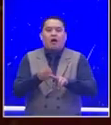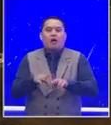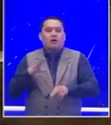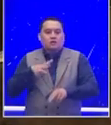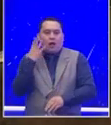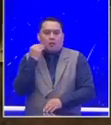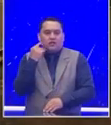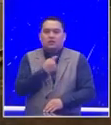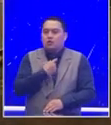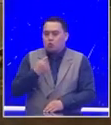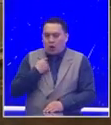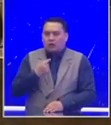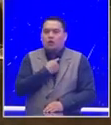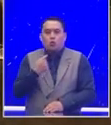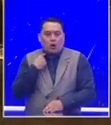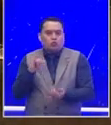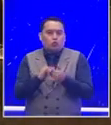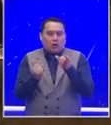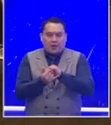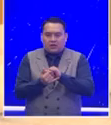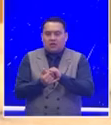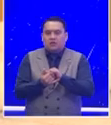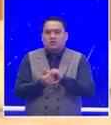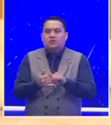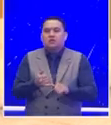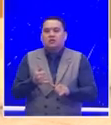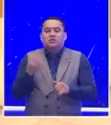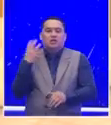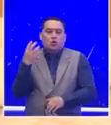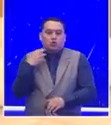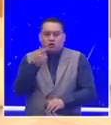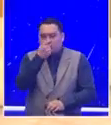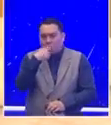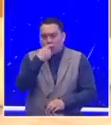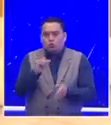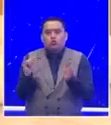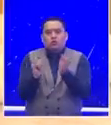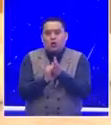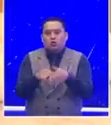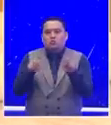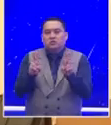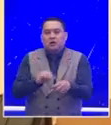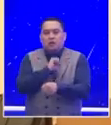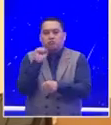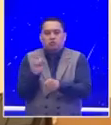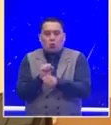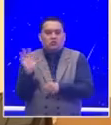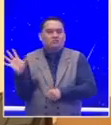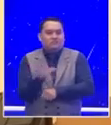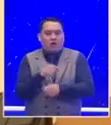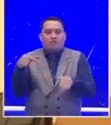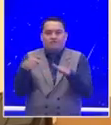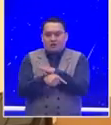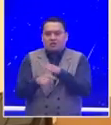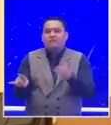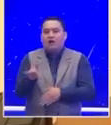это Алматы-Талдыкурган, Талдыкурган-Ускаменогорск, а также Сарыөзек-Жаркент. Установлены отныне специальные пункты пропуска и на всех въездах в